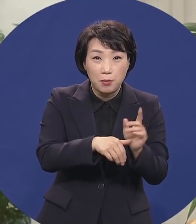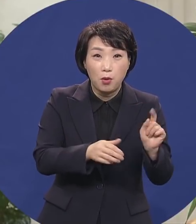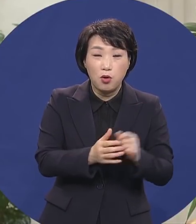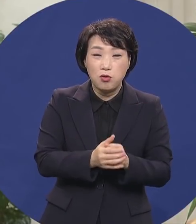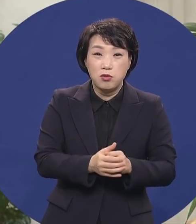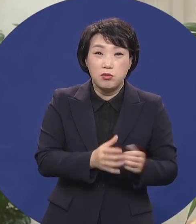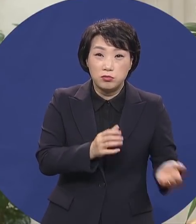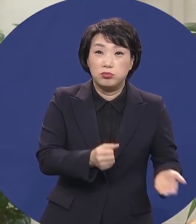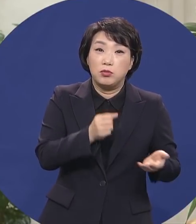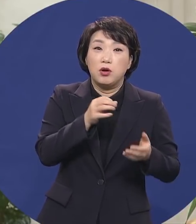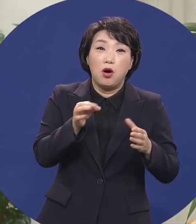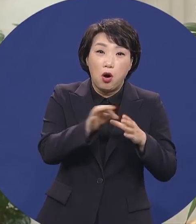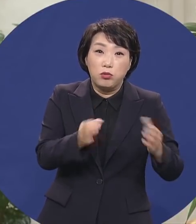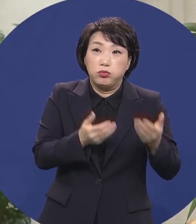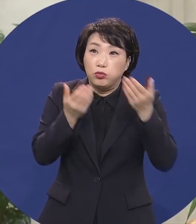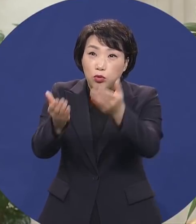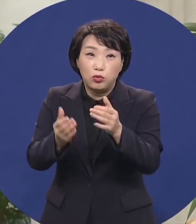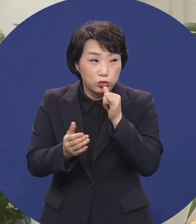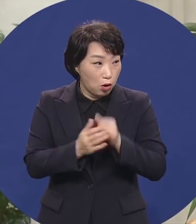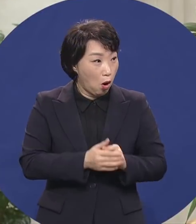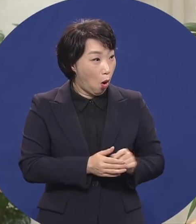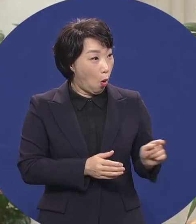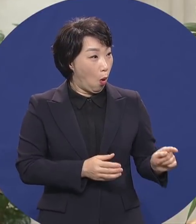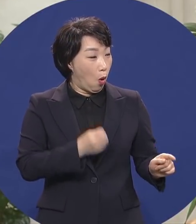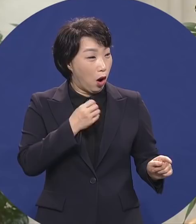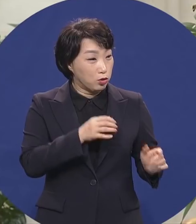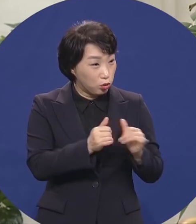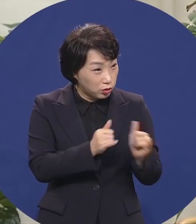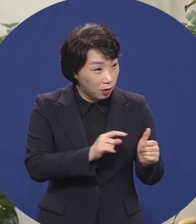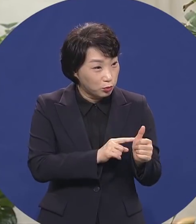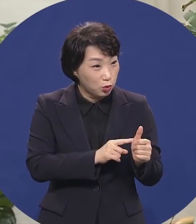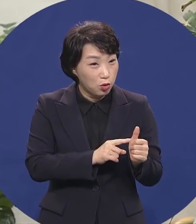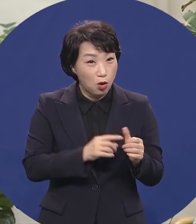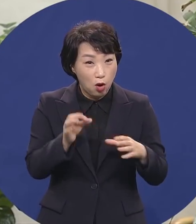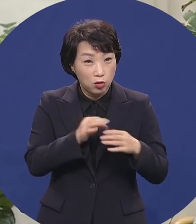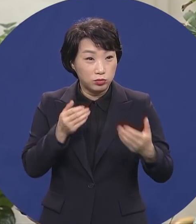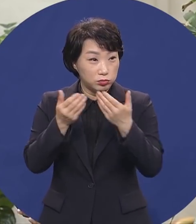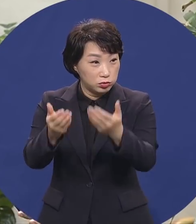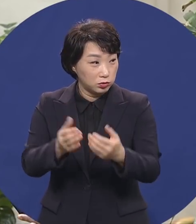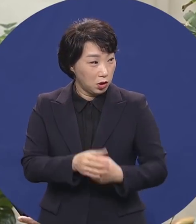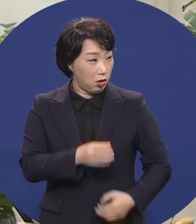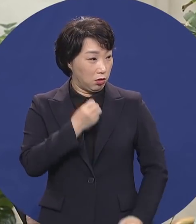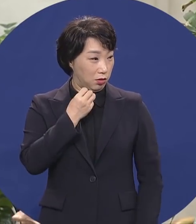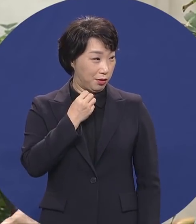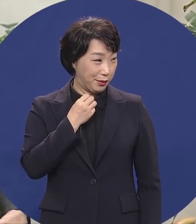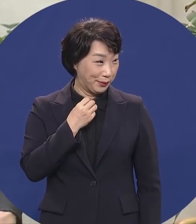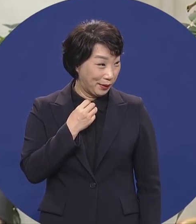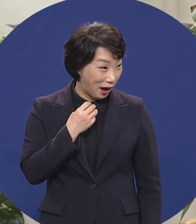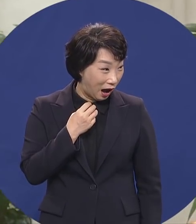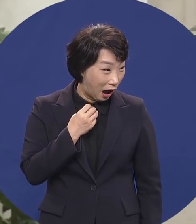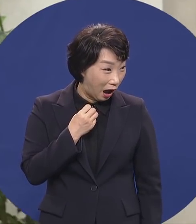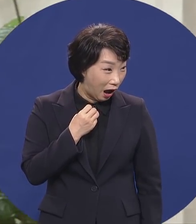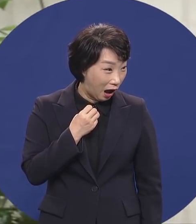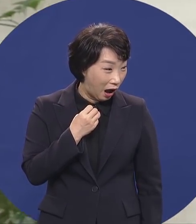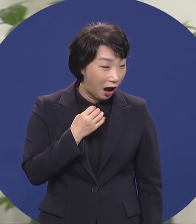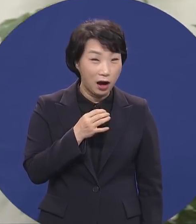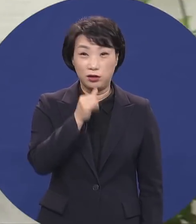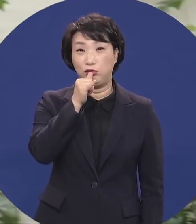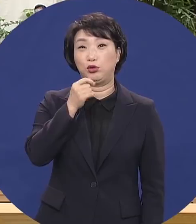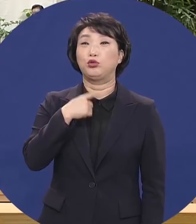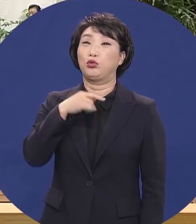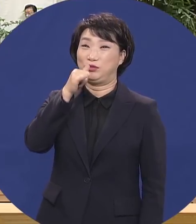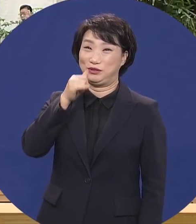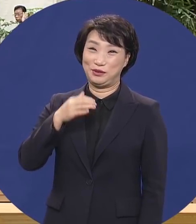이렇게 저분에게도 주머니에서 돈이 나오네. 신기하네 진짜. 신기하네.